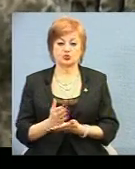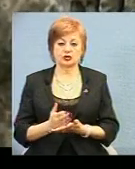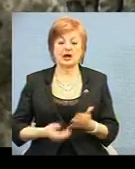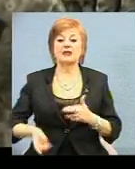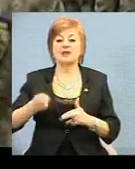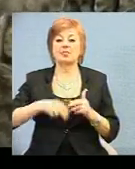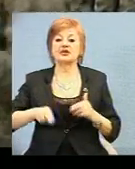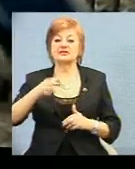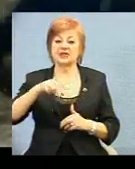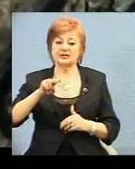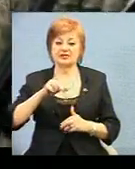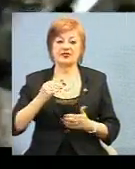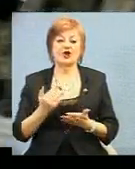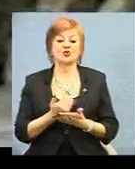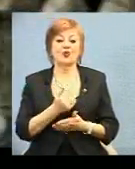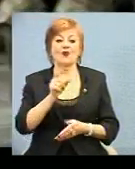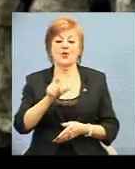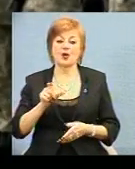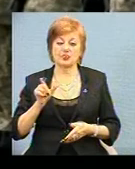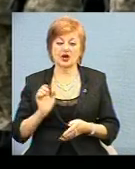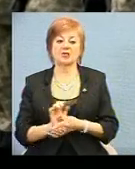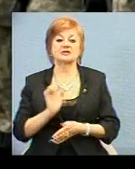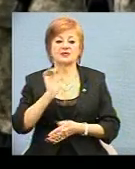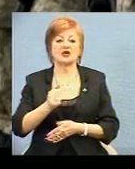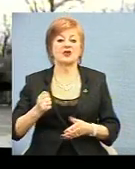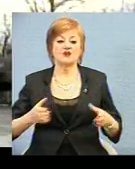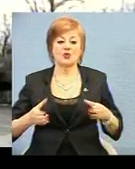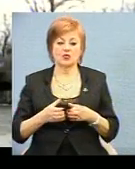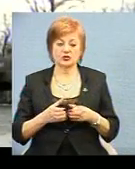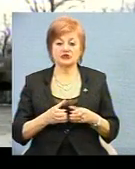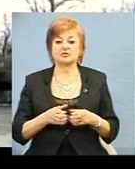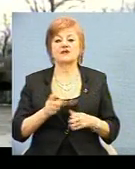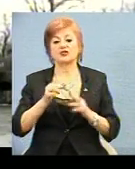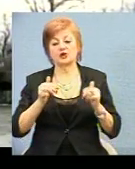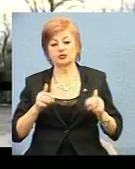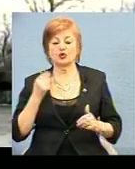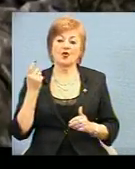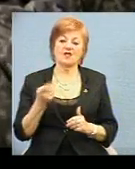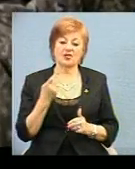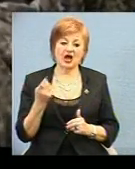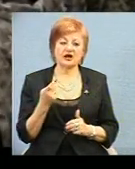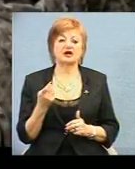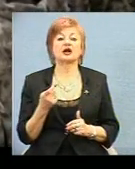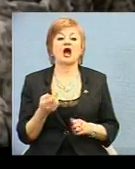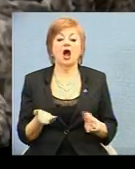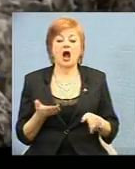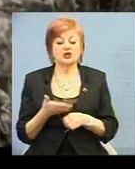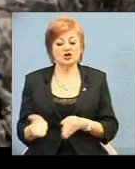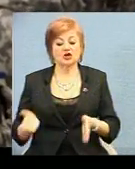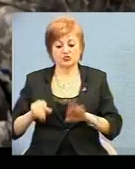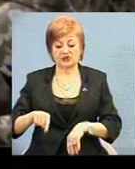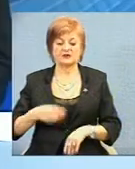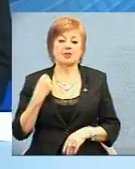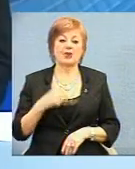грудня військовослужбовців-новобранців відправлять до підрозділів військових служб правопорядку Дніпра, Одеси і Харкова. Частина залишиться у